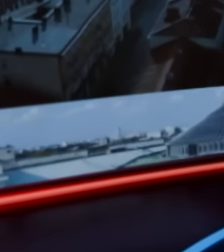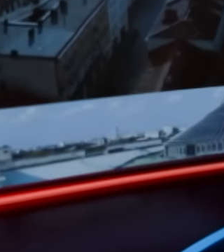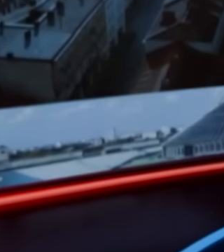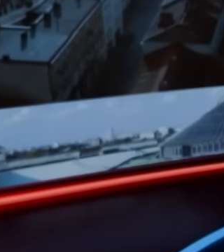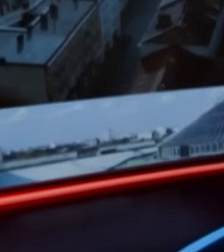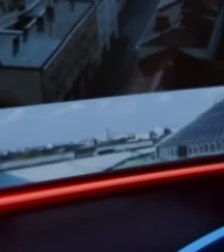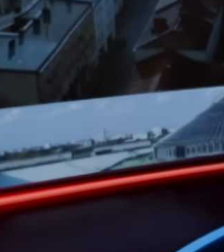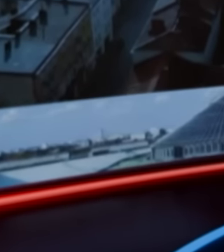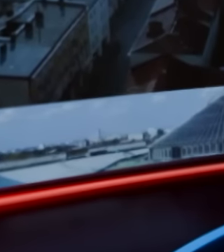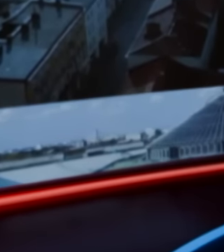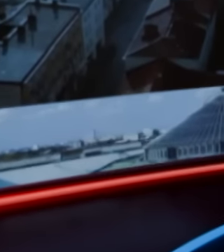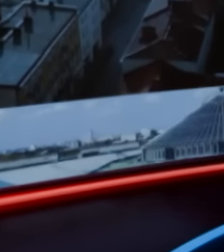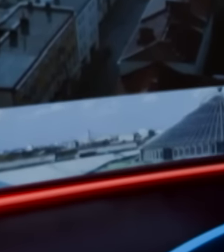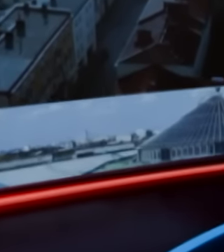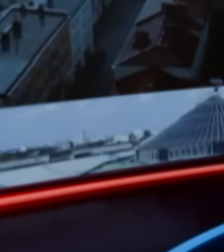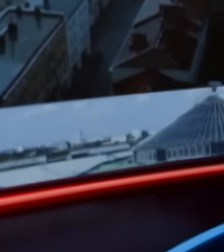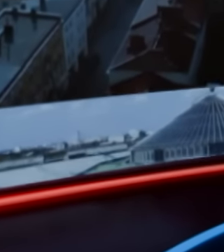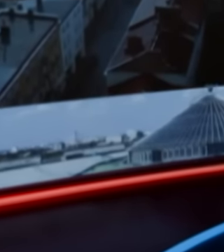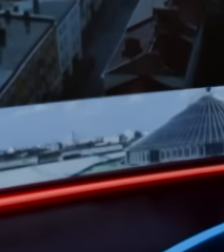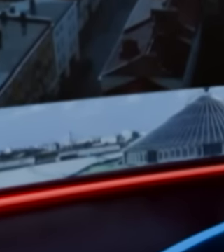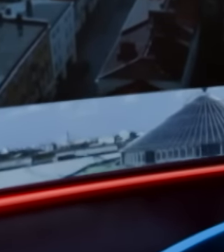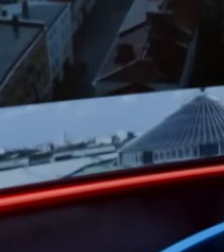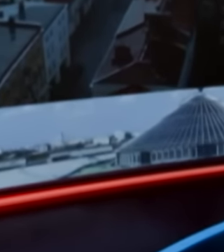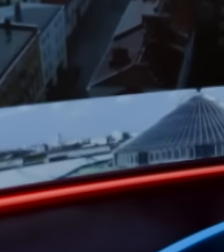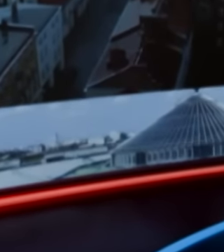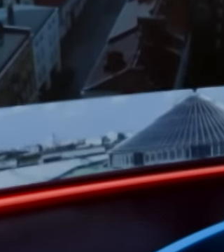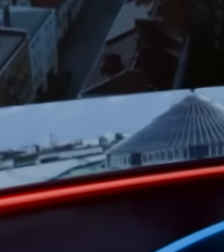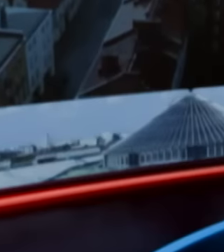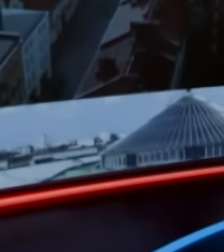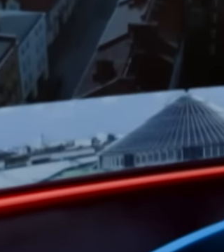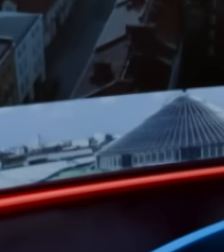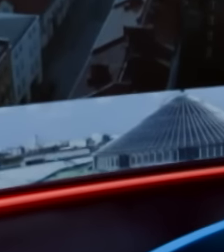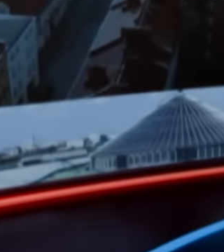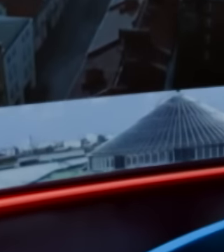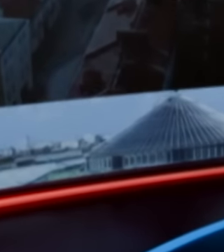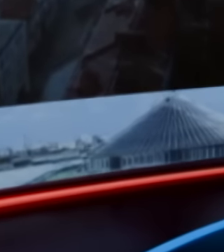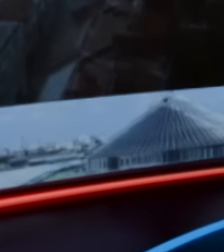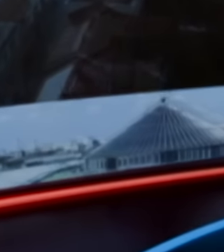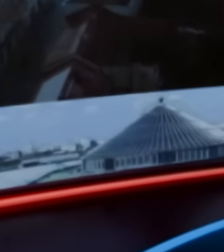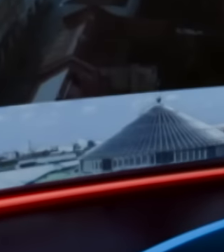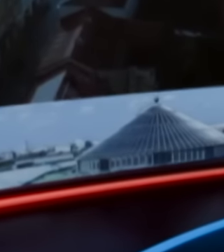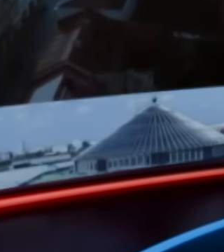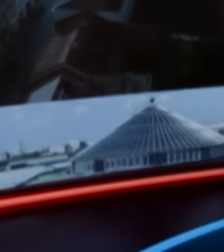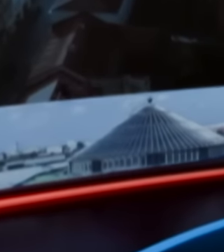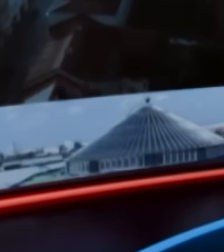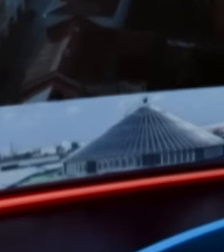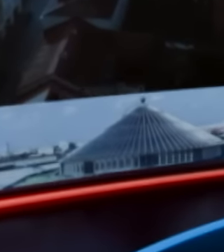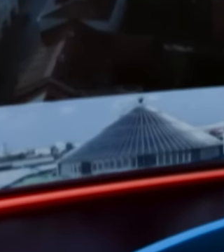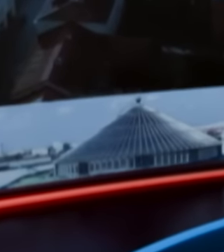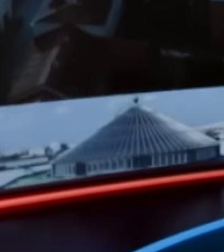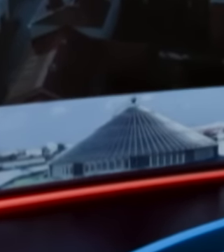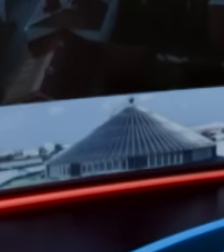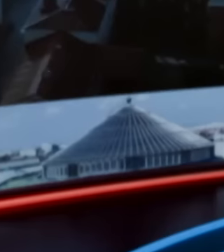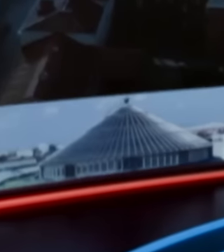Ród. Słowa Roty Marii Konopnickiej nic na aktualności nie tracą. Dziś w Warszawie przypominali o nich rolnicy, którzy na swej ziemi, polskiej ziemi,